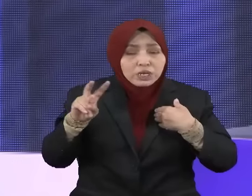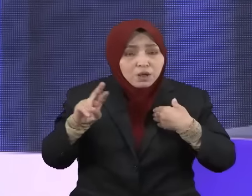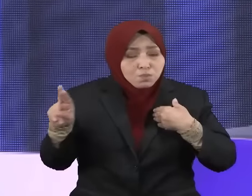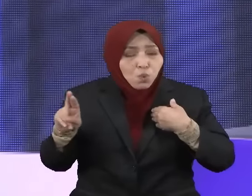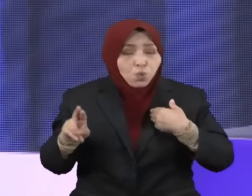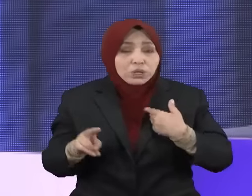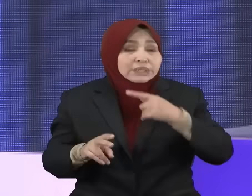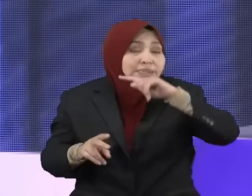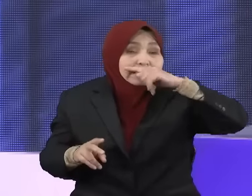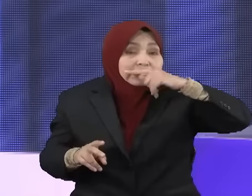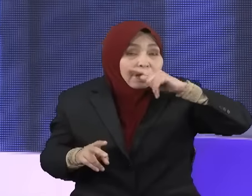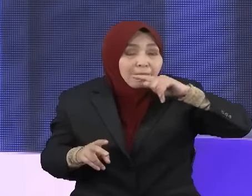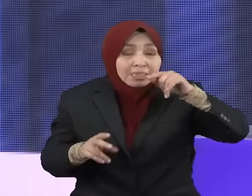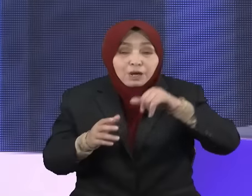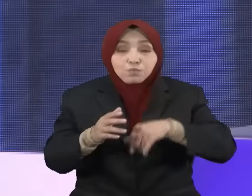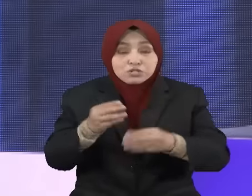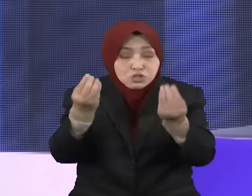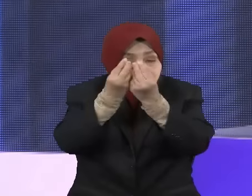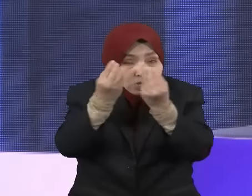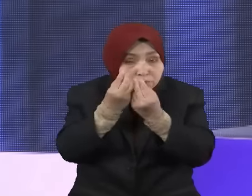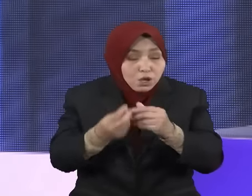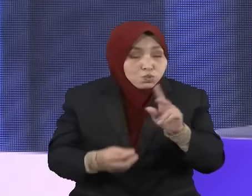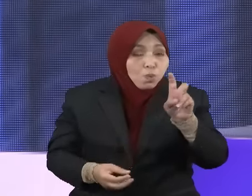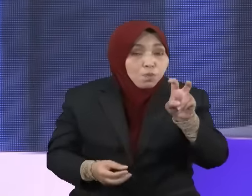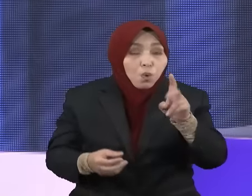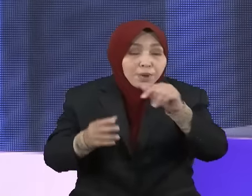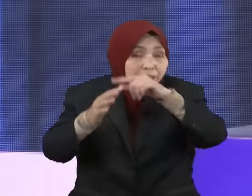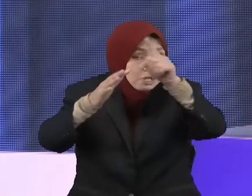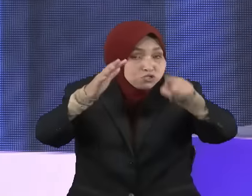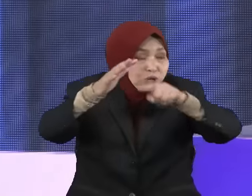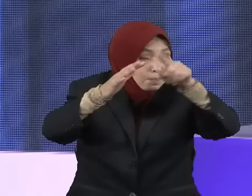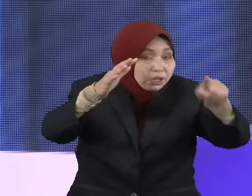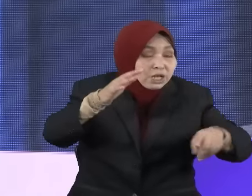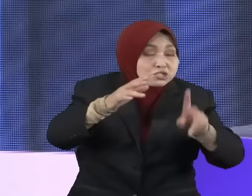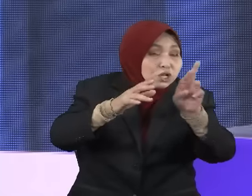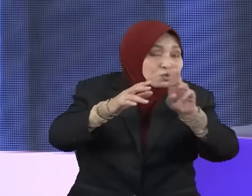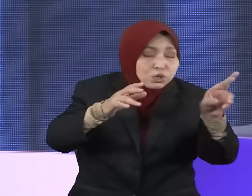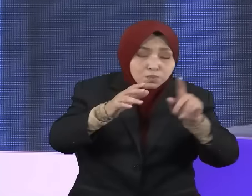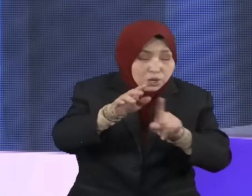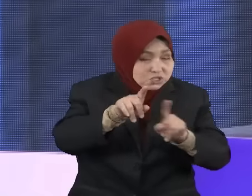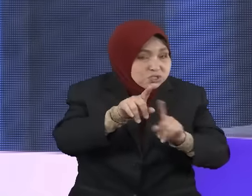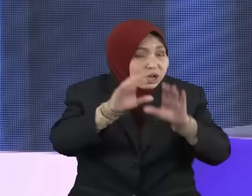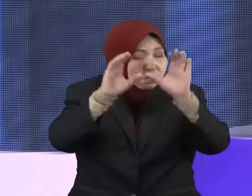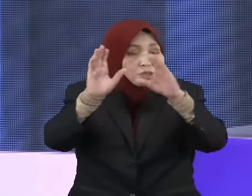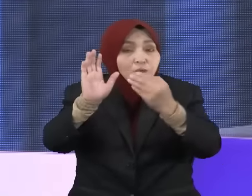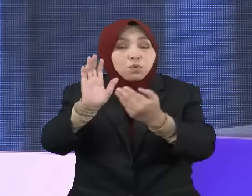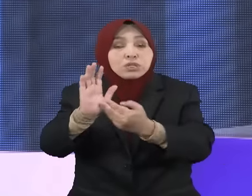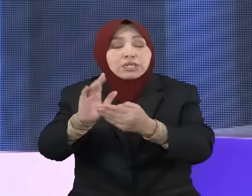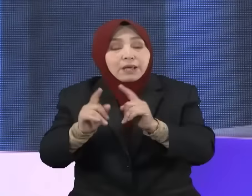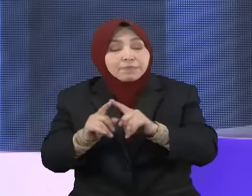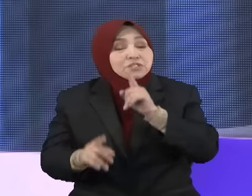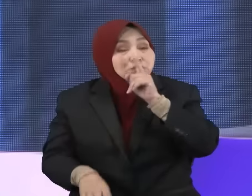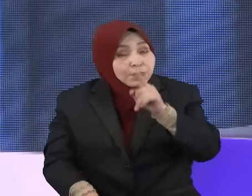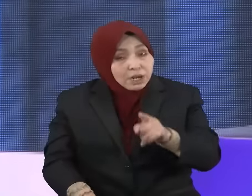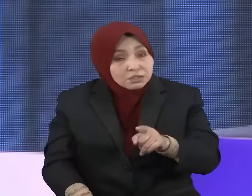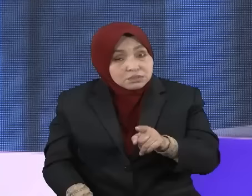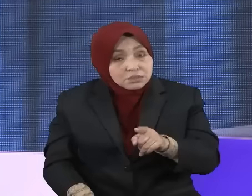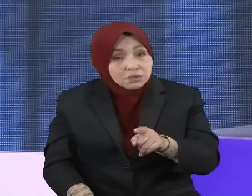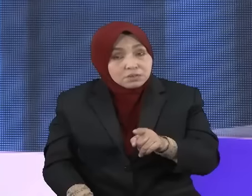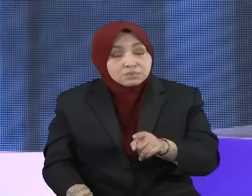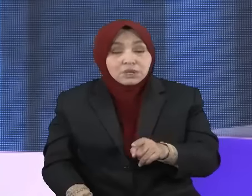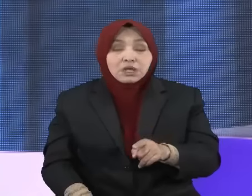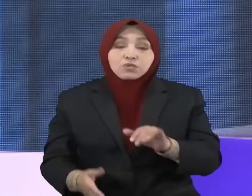tamar. Kan? Ini dia punya statistiknya ada 20 pelepah, setiap pelepah ini 1,000 dan macam-macam cara dia buktikan, tapi rupa-rupanya